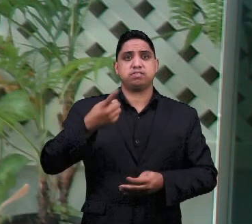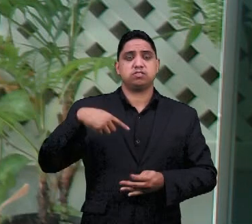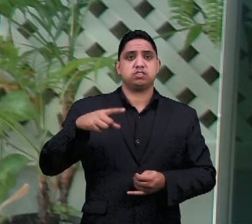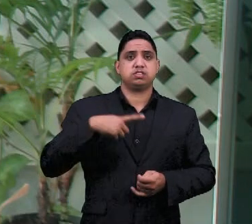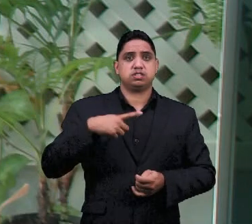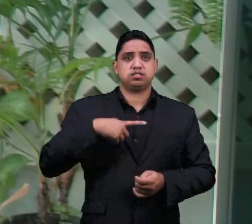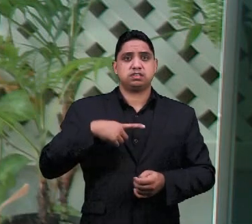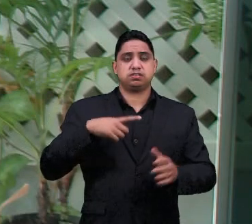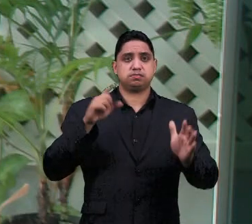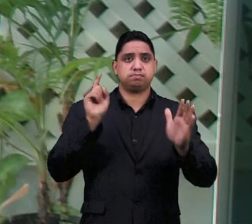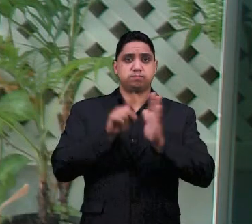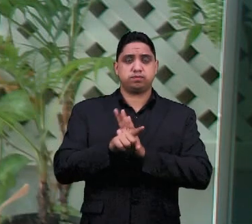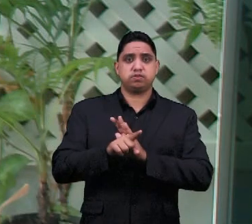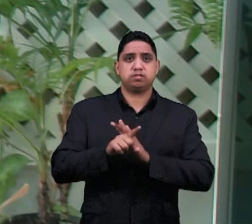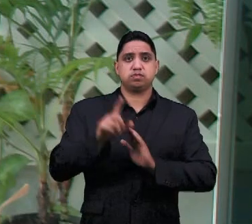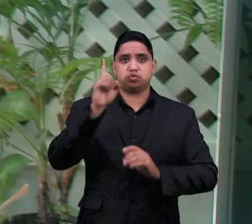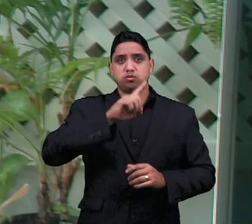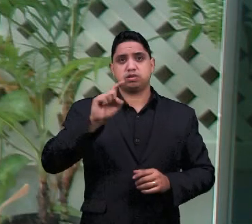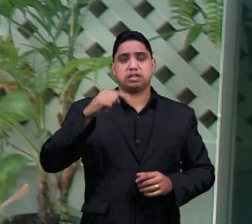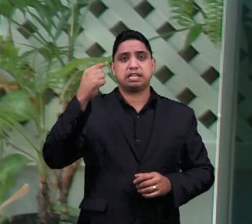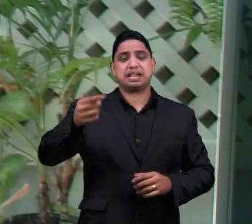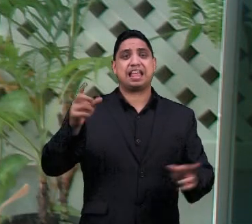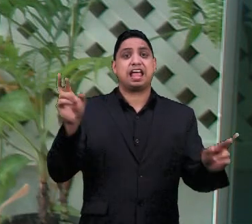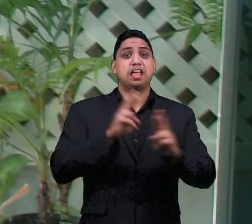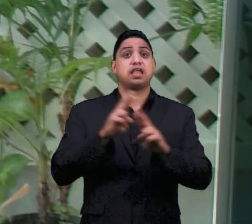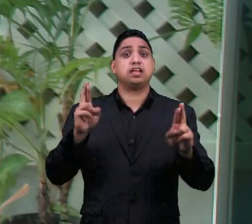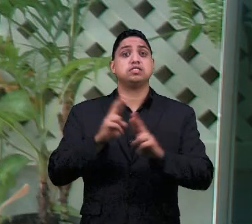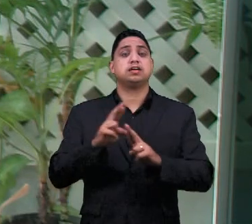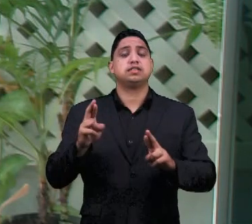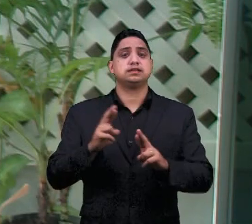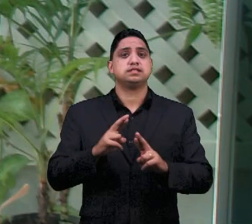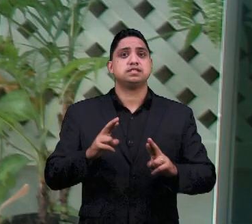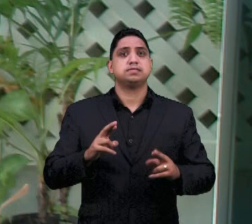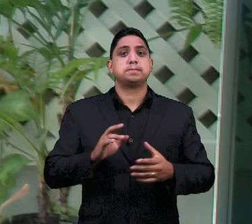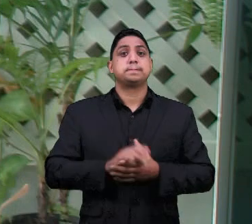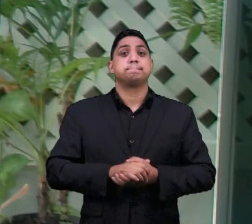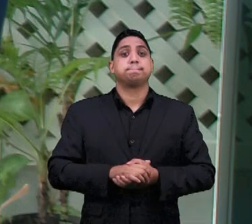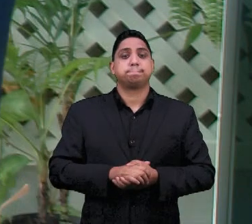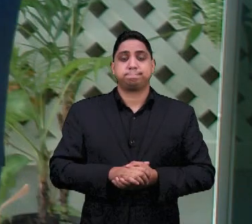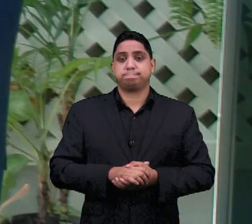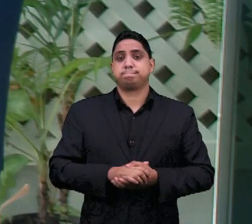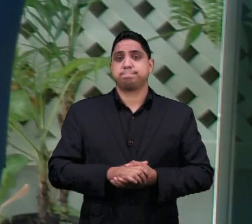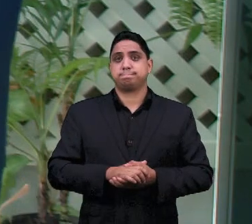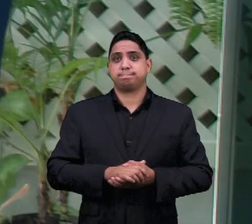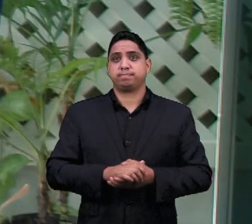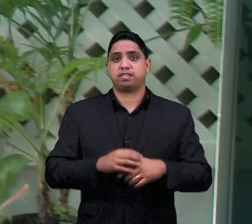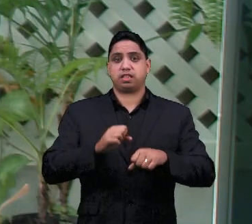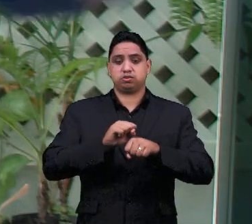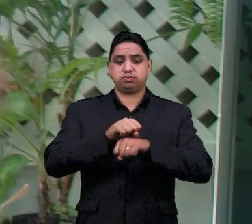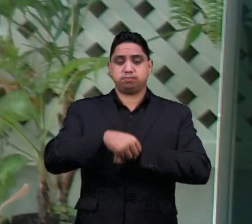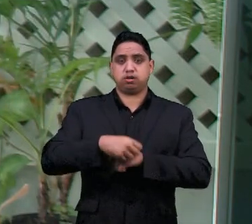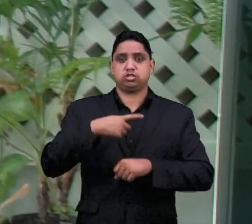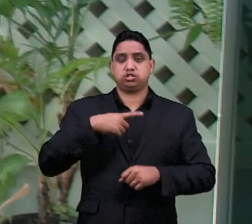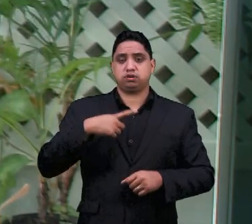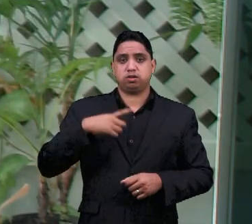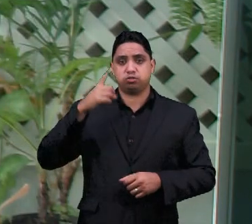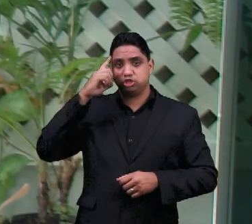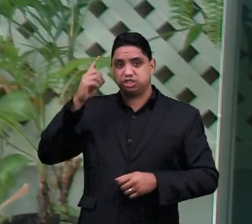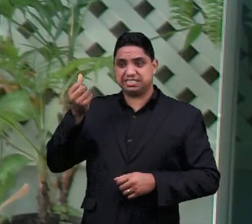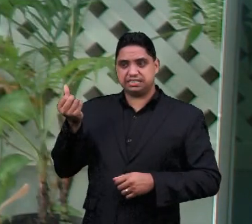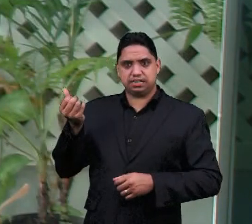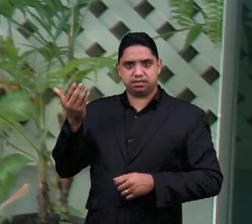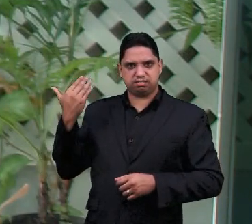dire que le dimanche prochain, nous devons voir les questions pour les dimanches prochains sont